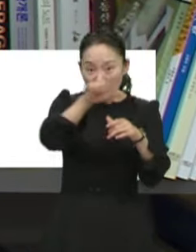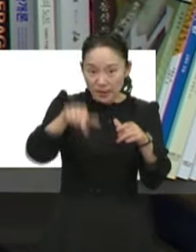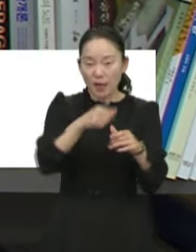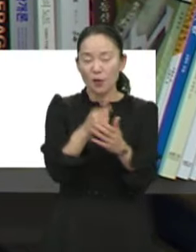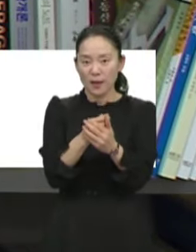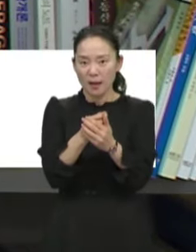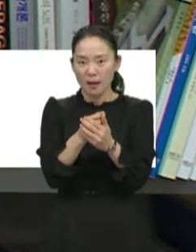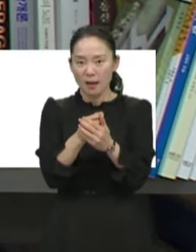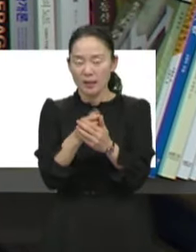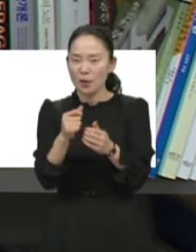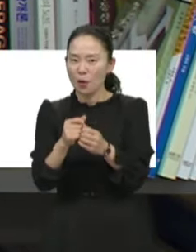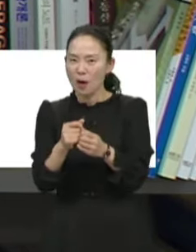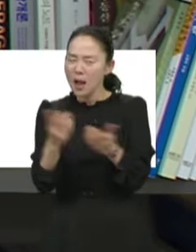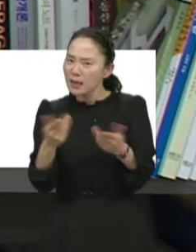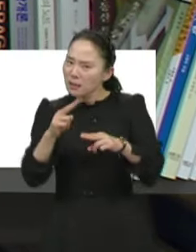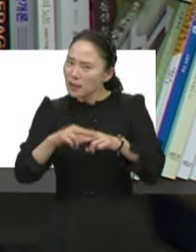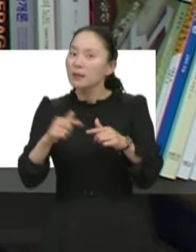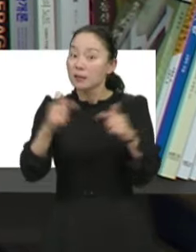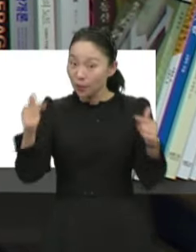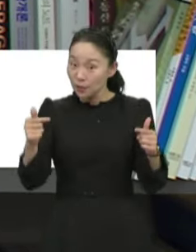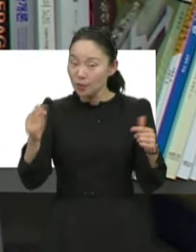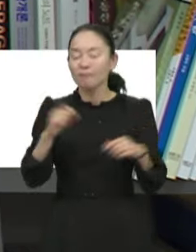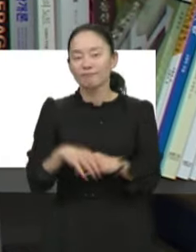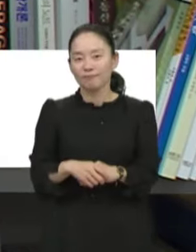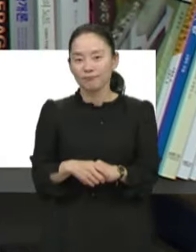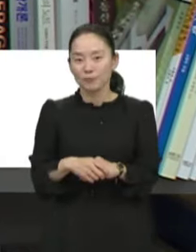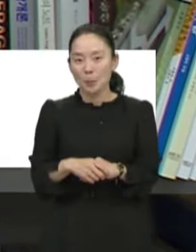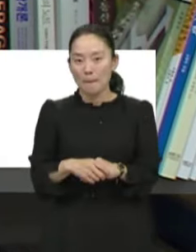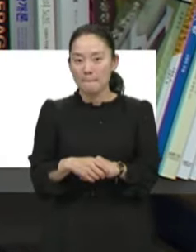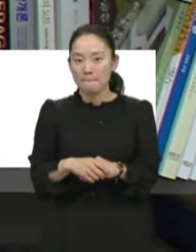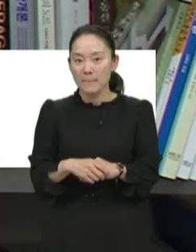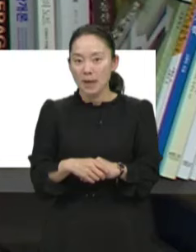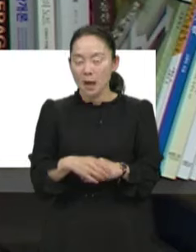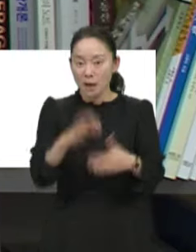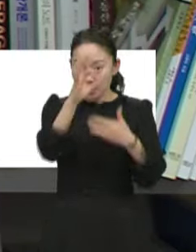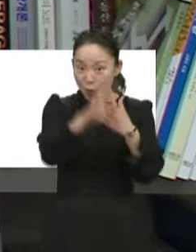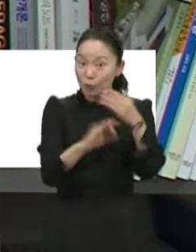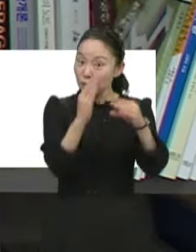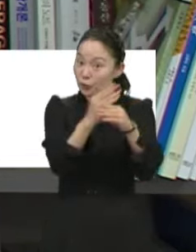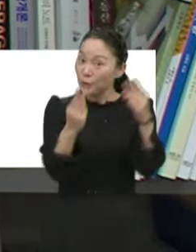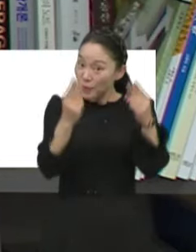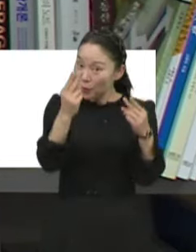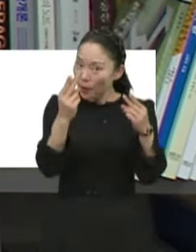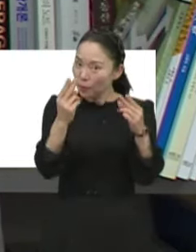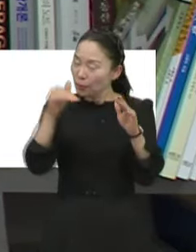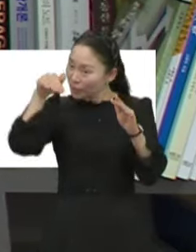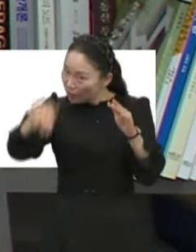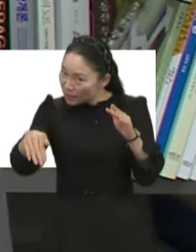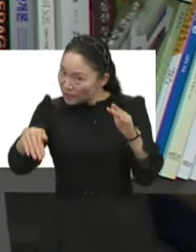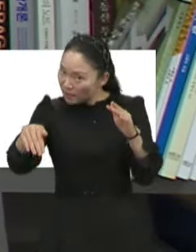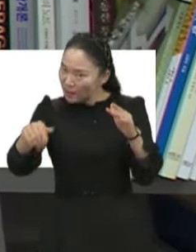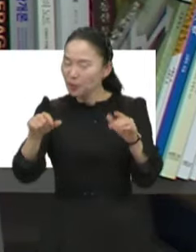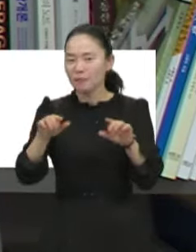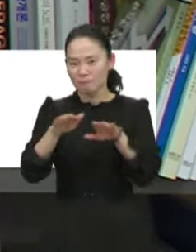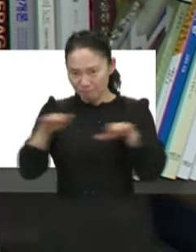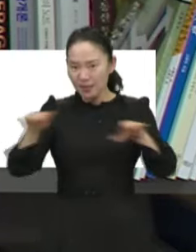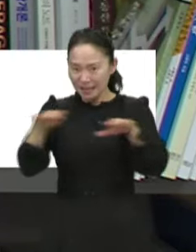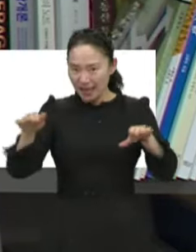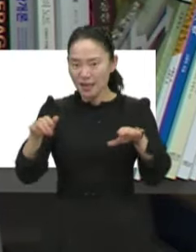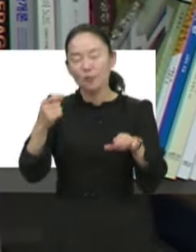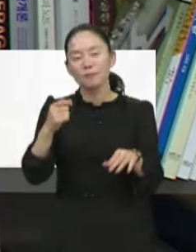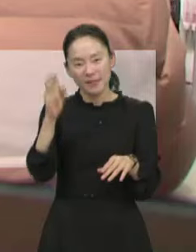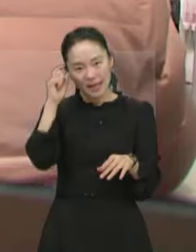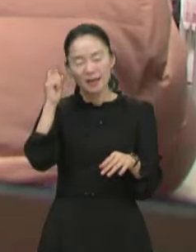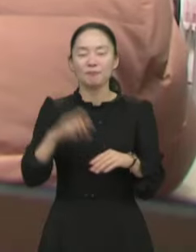도심융합특구가 지정되면서 굉장히 많은 일자리가 나올 것으로 보이고요. 서구, 중구와 비교해도 떨어지지 않는 모습을 보일 것으로 저는 예상을